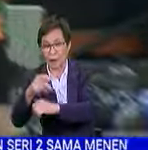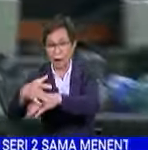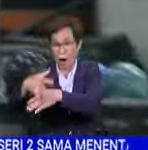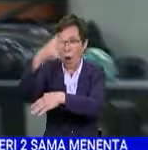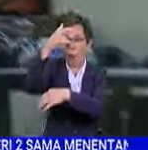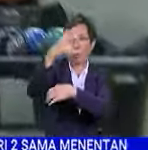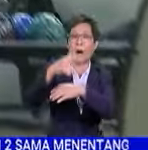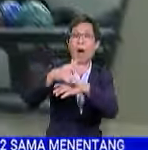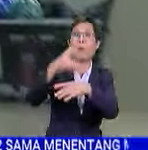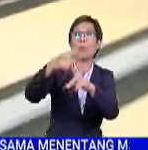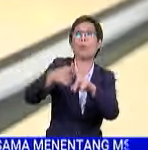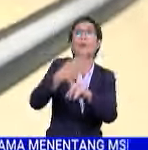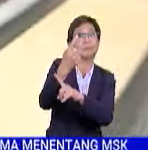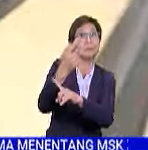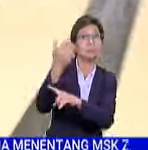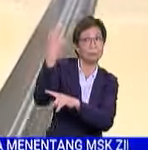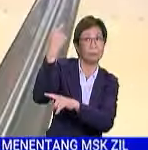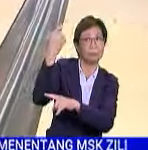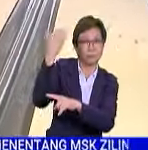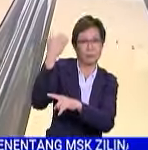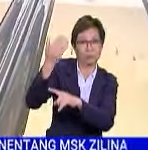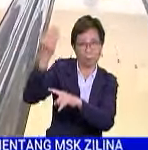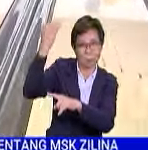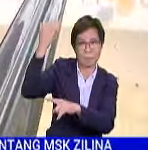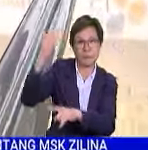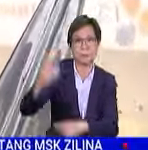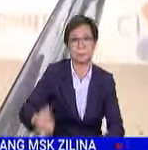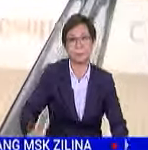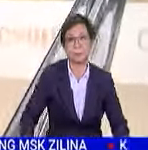awal Januari ini.